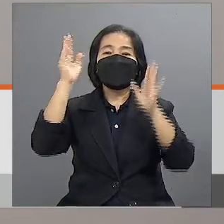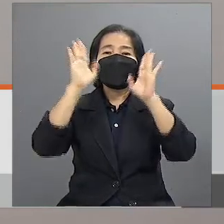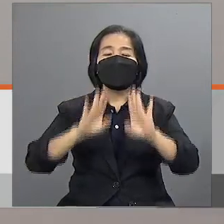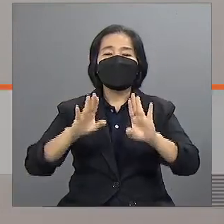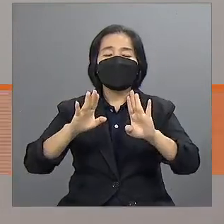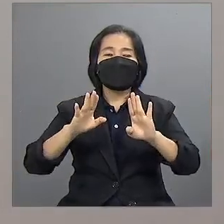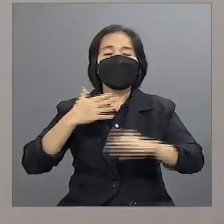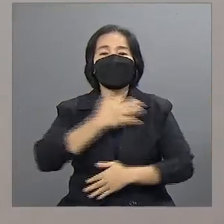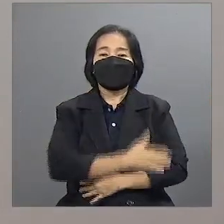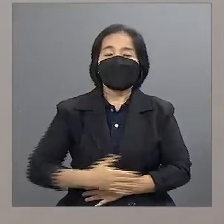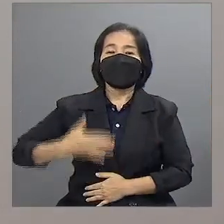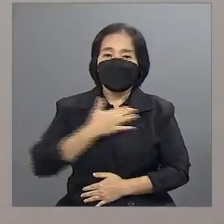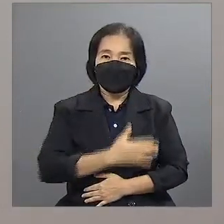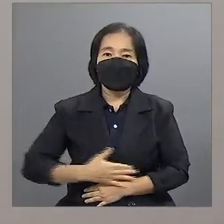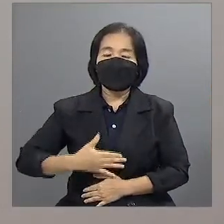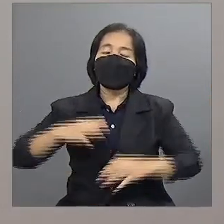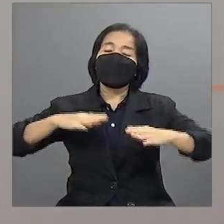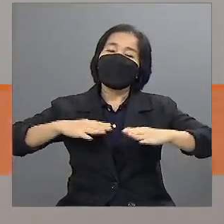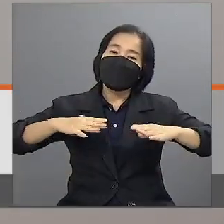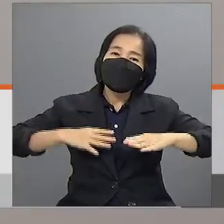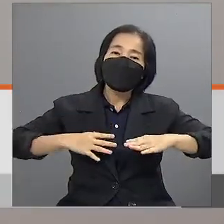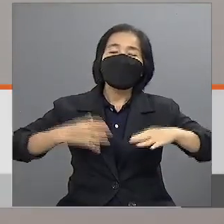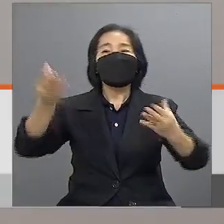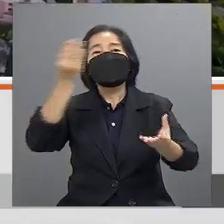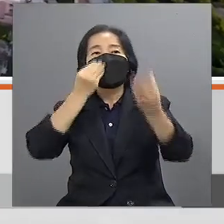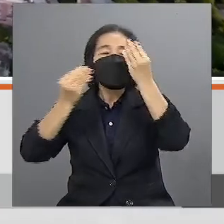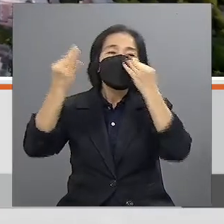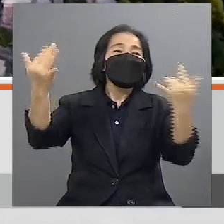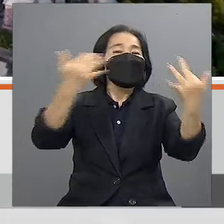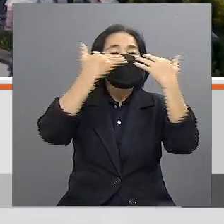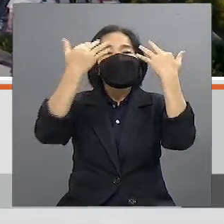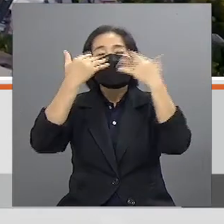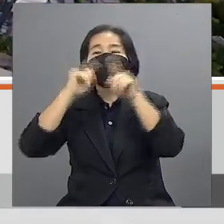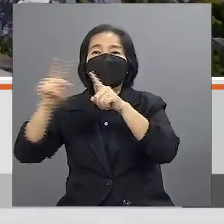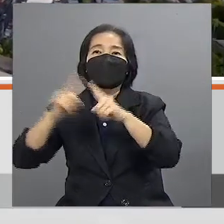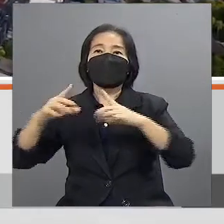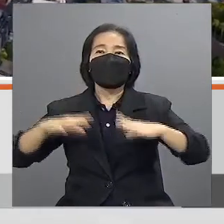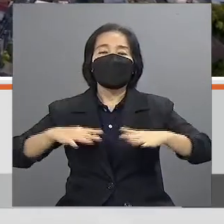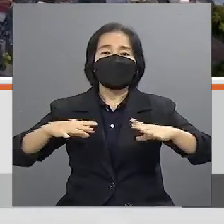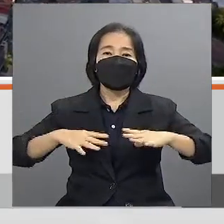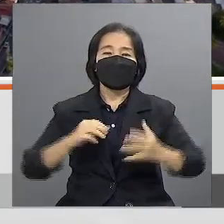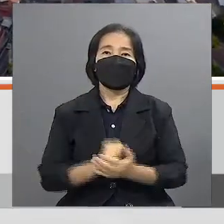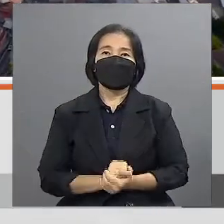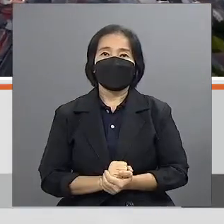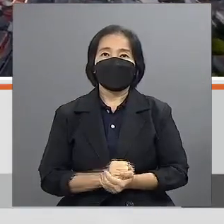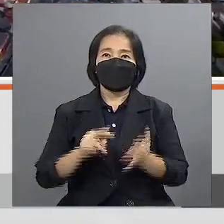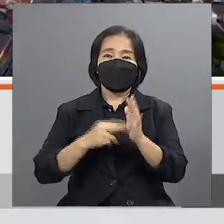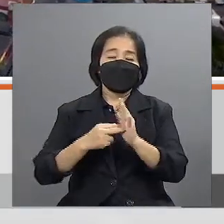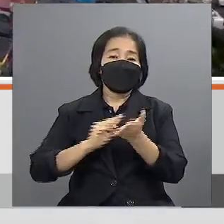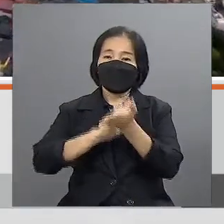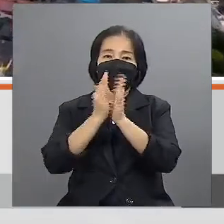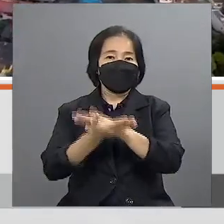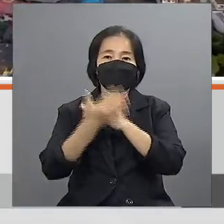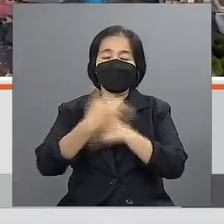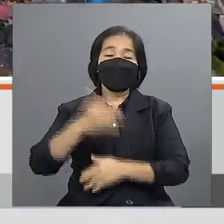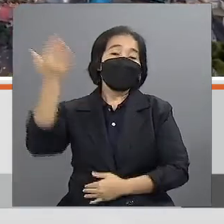alth and Wellness Center เป็นอะไรครันี้นะครับเราต้การเปลยน Momentum จาก Mass Tourism ให้